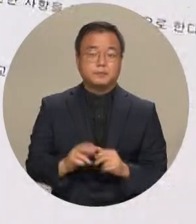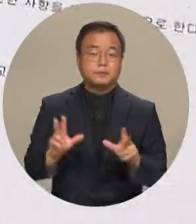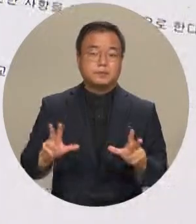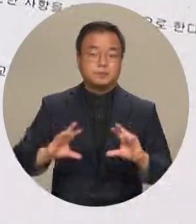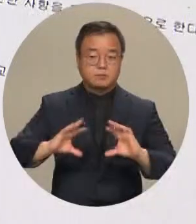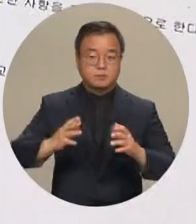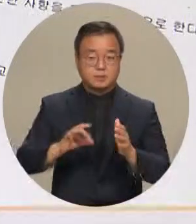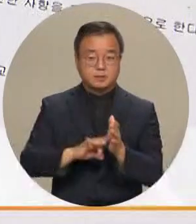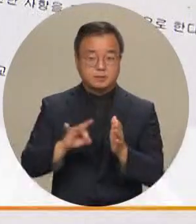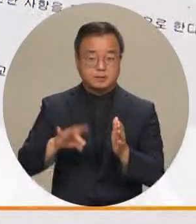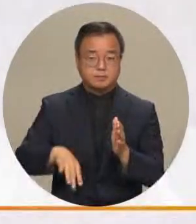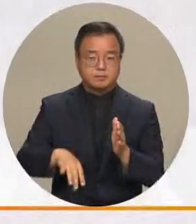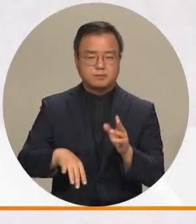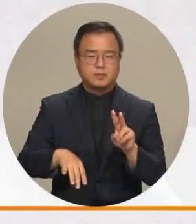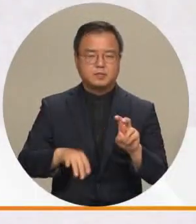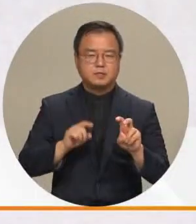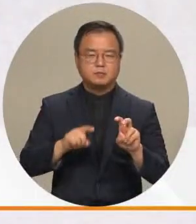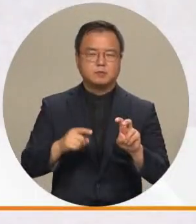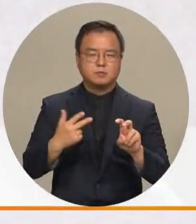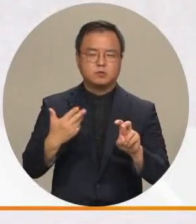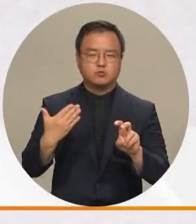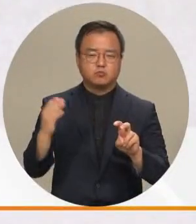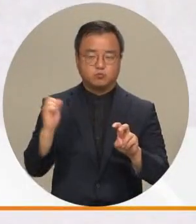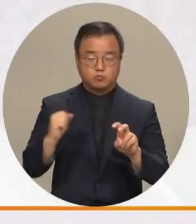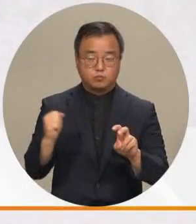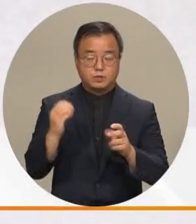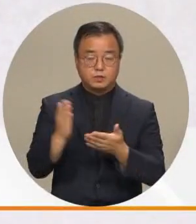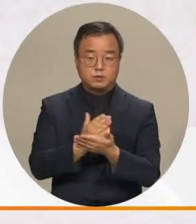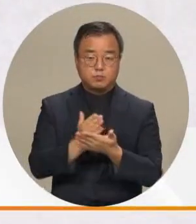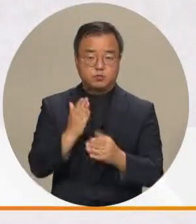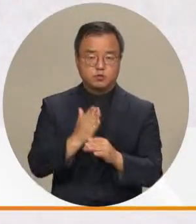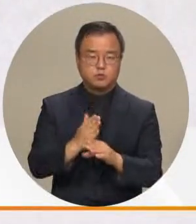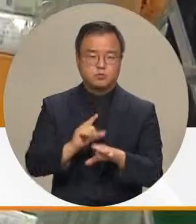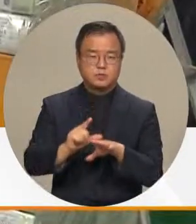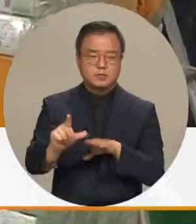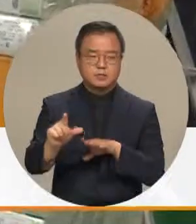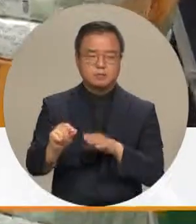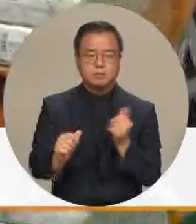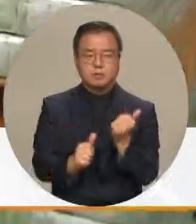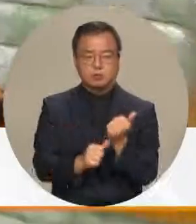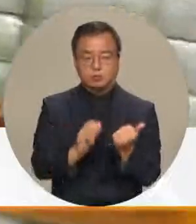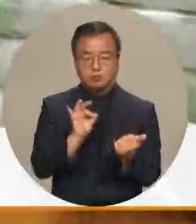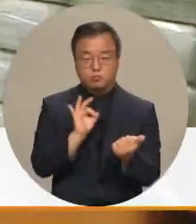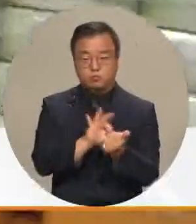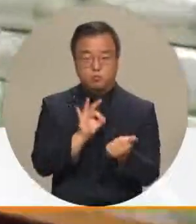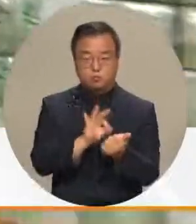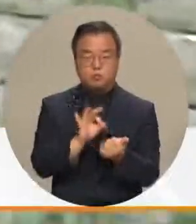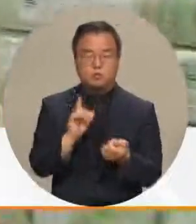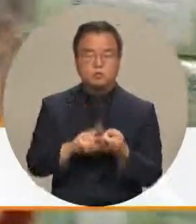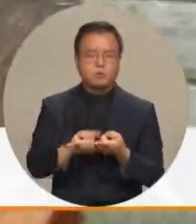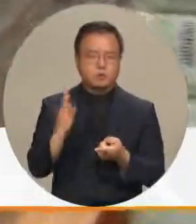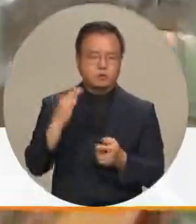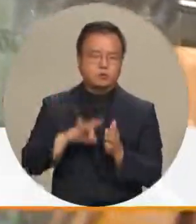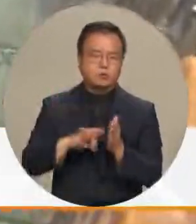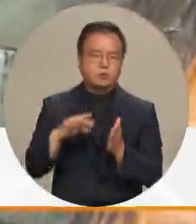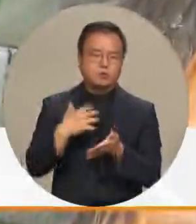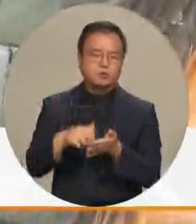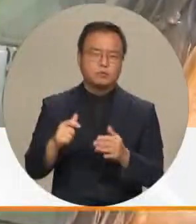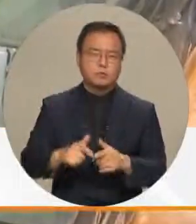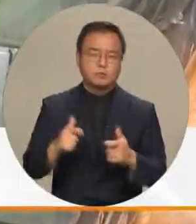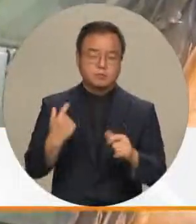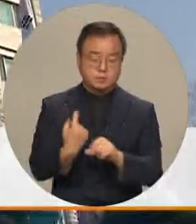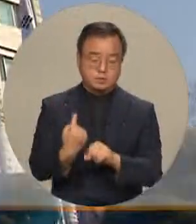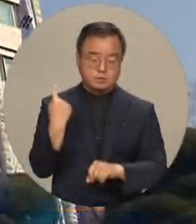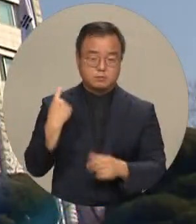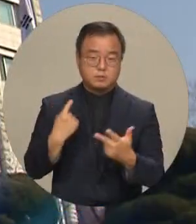현재 내국세의 20.79% 배분하고 있는 지방교육재정 교부금 최근 세수가 늘면서 그 규몬 지난해 78조